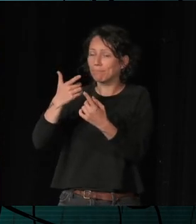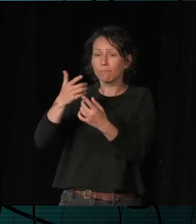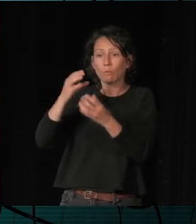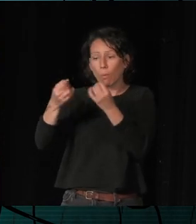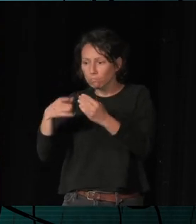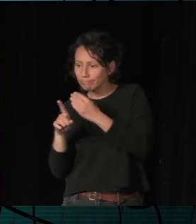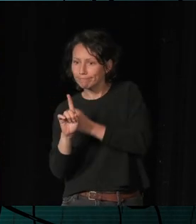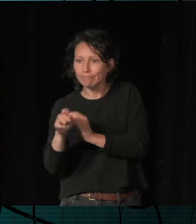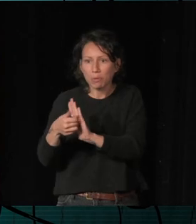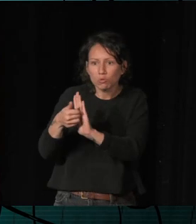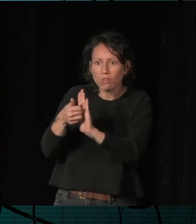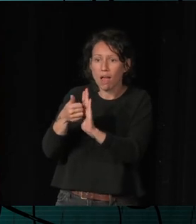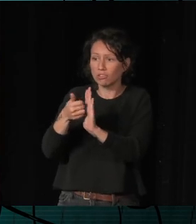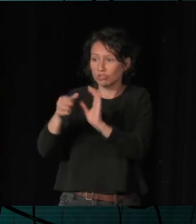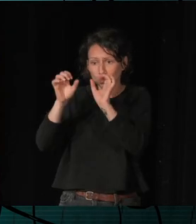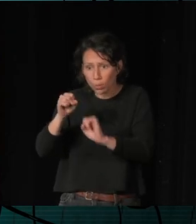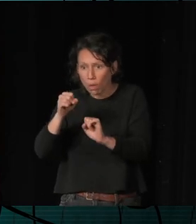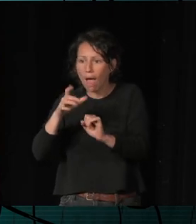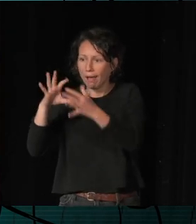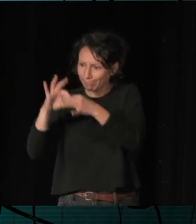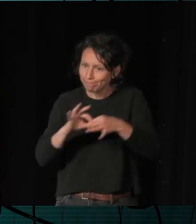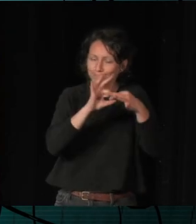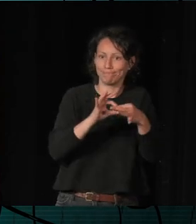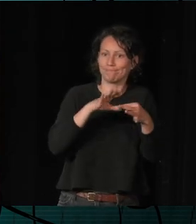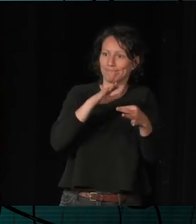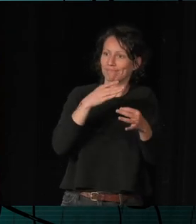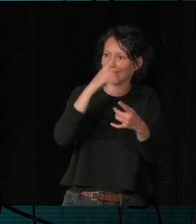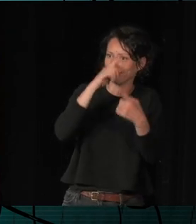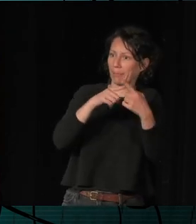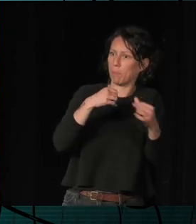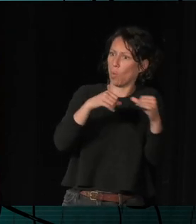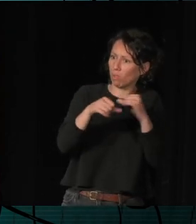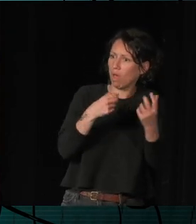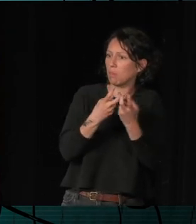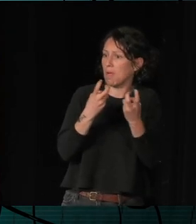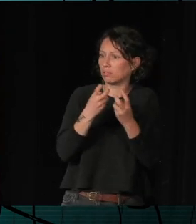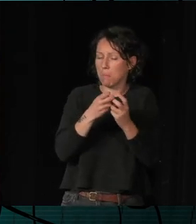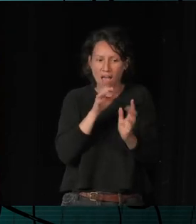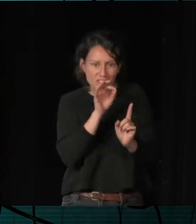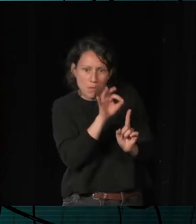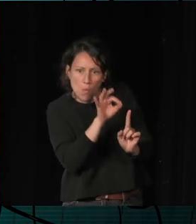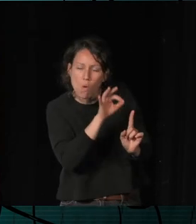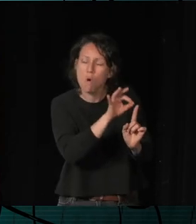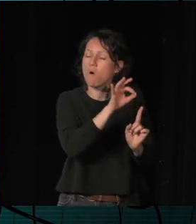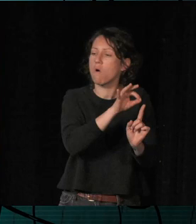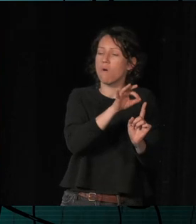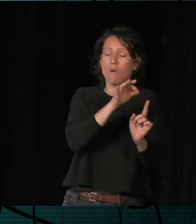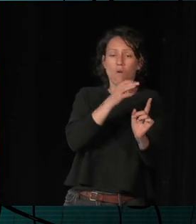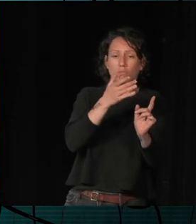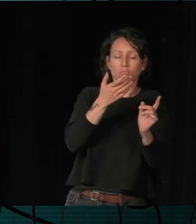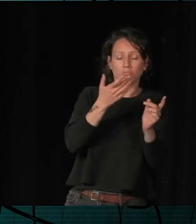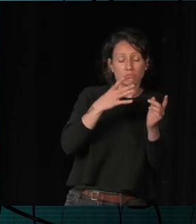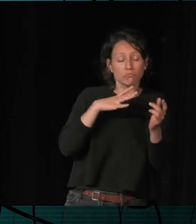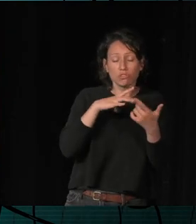des sujets parfois modernes comme le harcèlement à l'école dans le dernier Silent Hill, le Short Message, le mal-être des adolescents japonaises dans beaucoup de